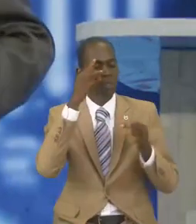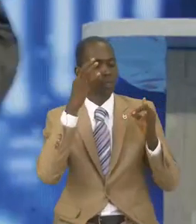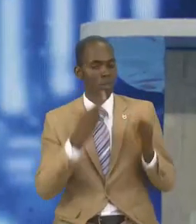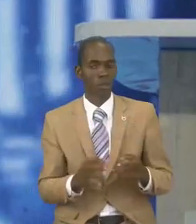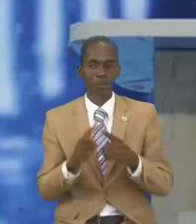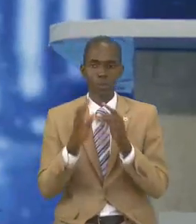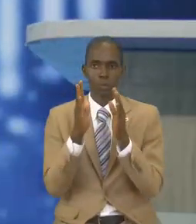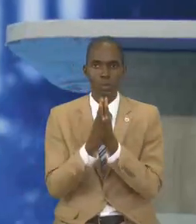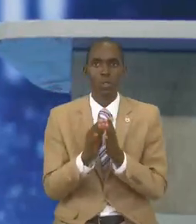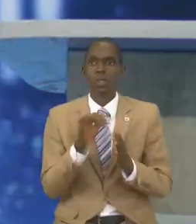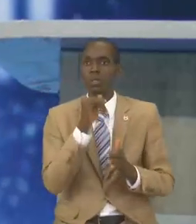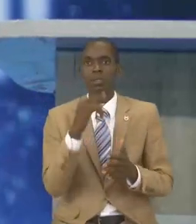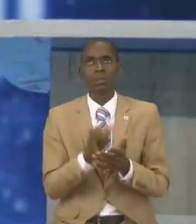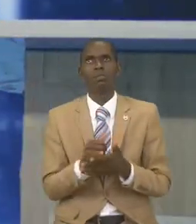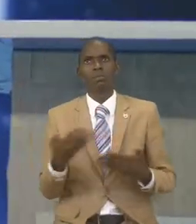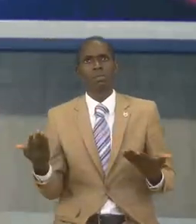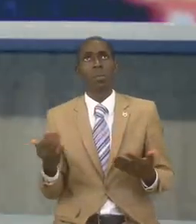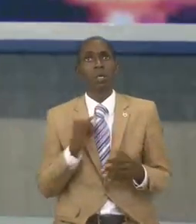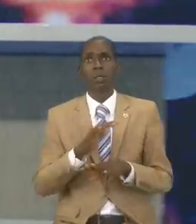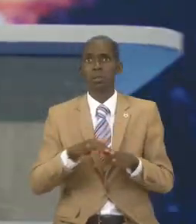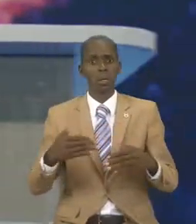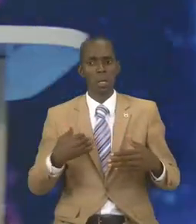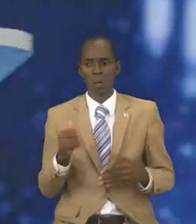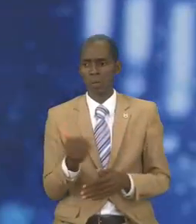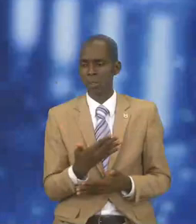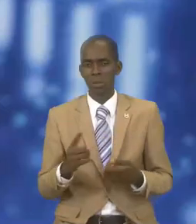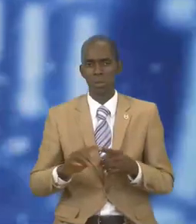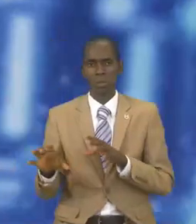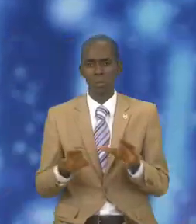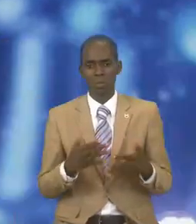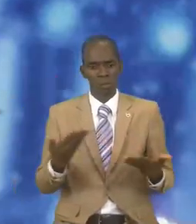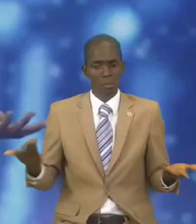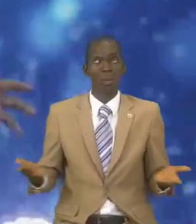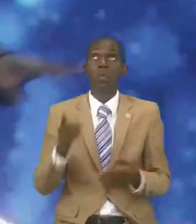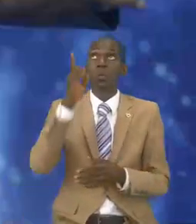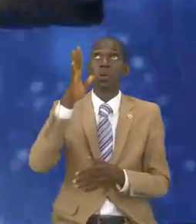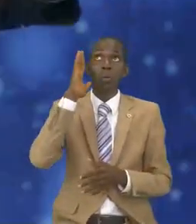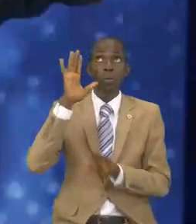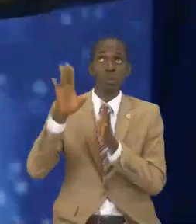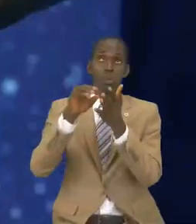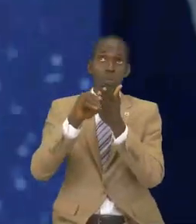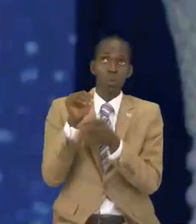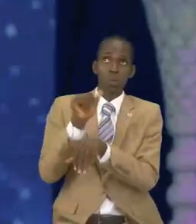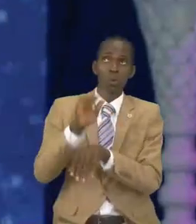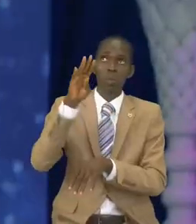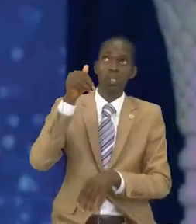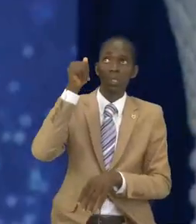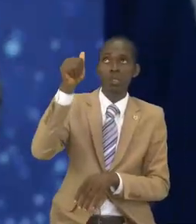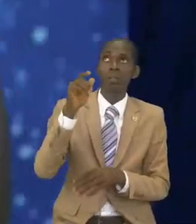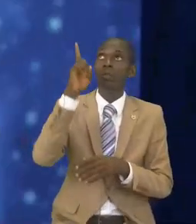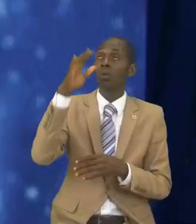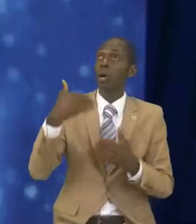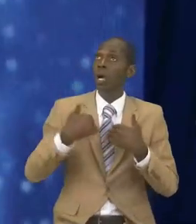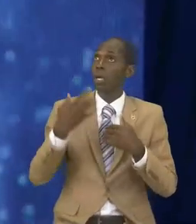Dieu a dit. Il n'a pas dit d'accord, je n'ai rien à faire, je n'ai aucun prix à payer. Dieu fera ce qu'il veut faire. Tout a été déjà